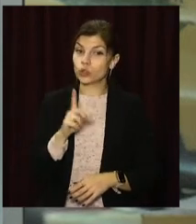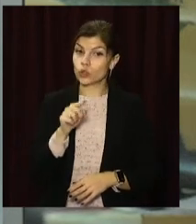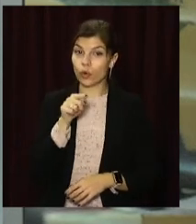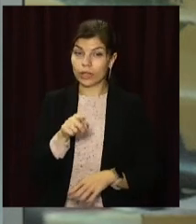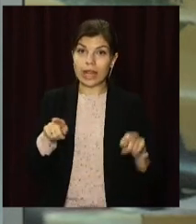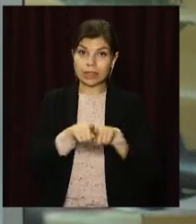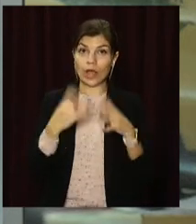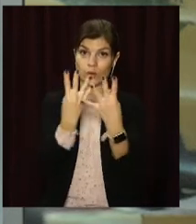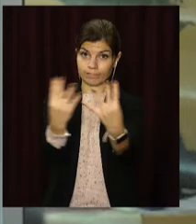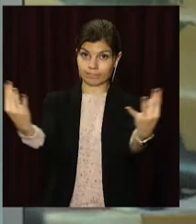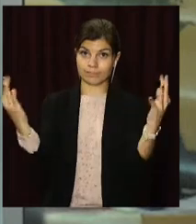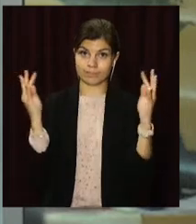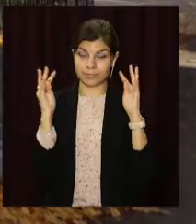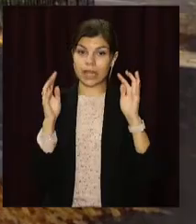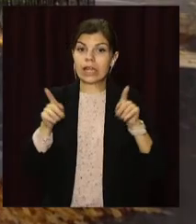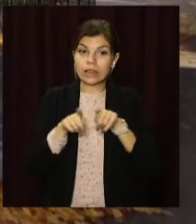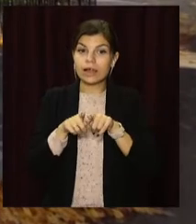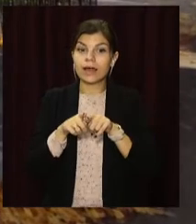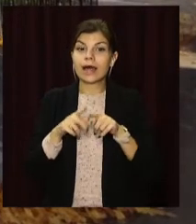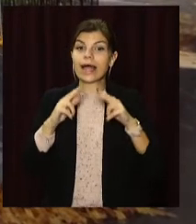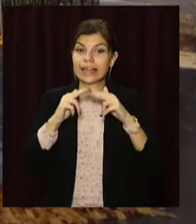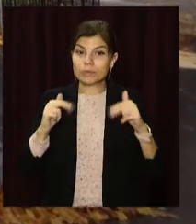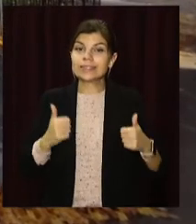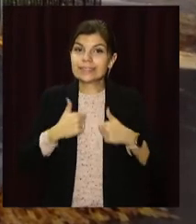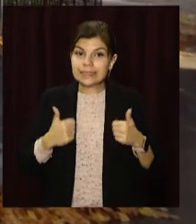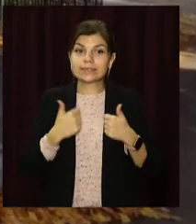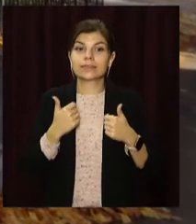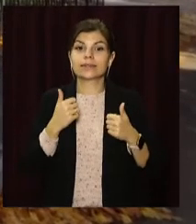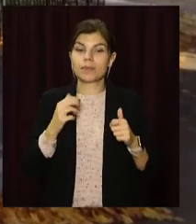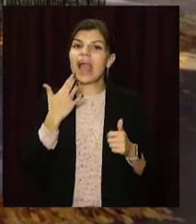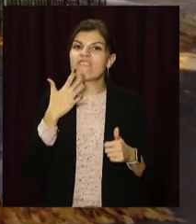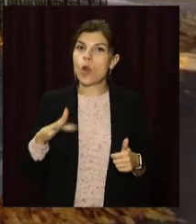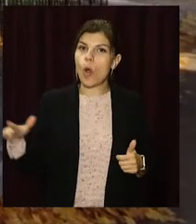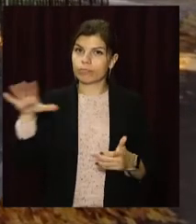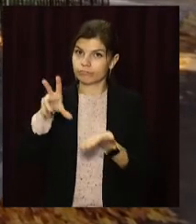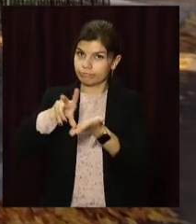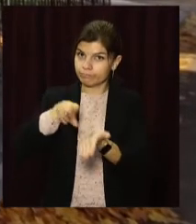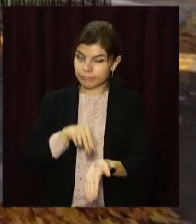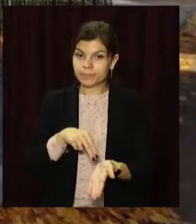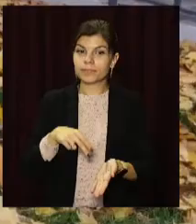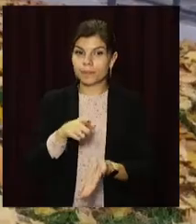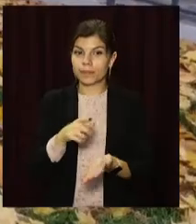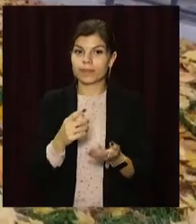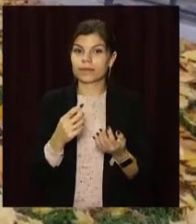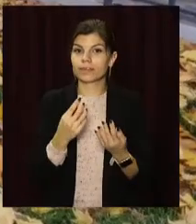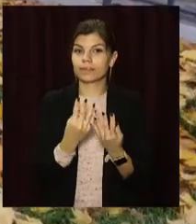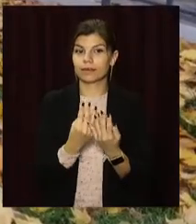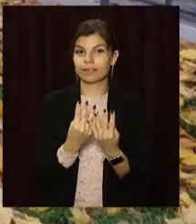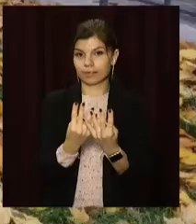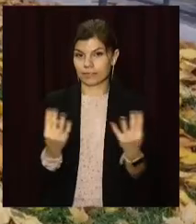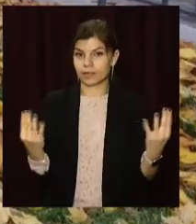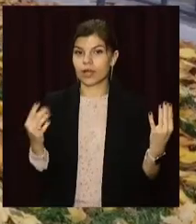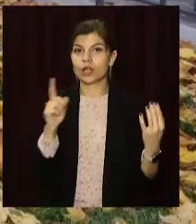такі огорожі – західна тенденція. Дніпро ж старається йти в ногу з Європою. Паркан поставили із практичних цілей,